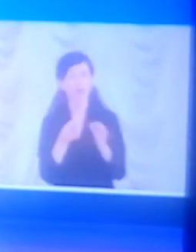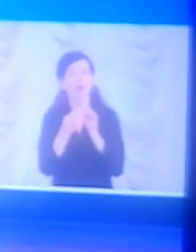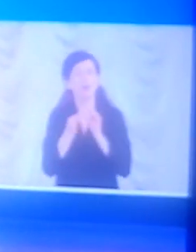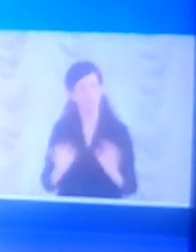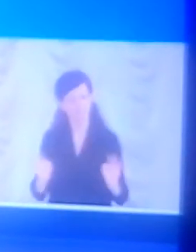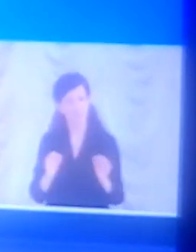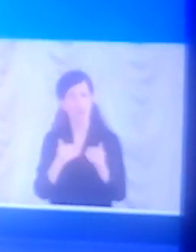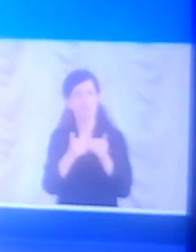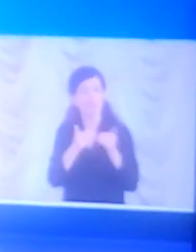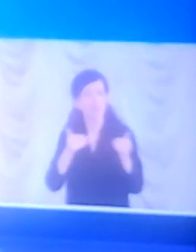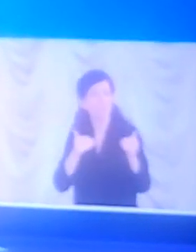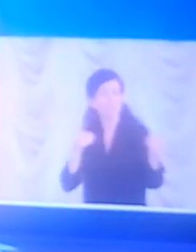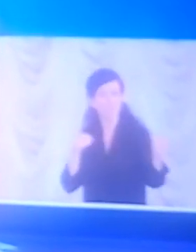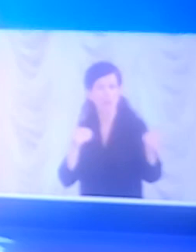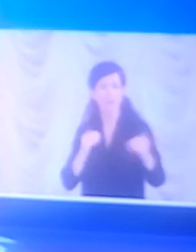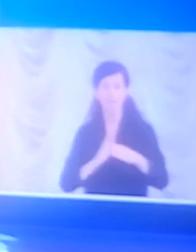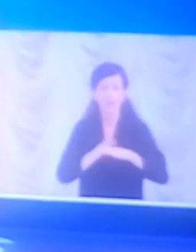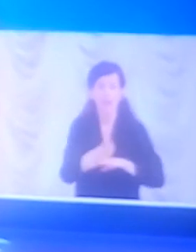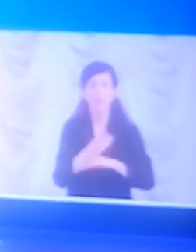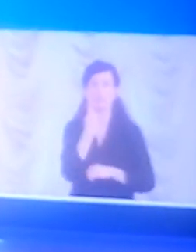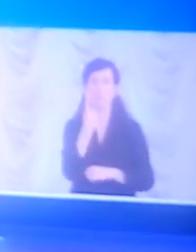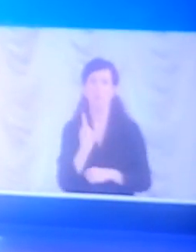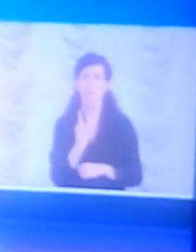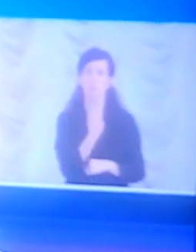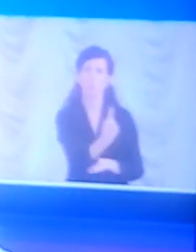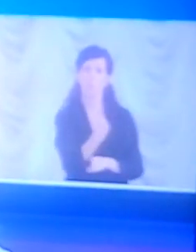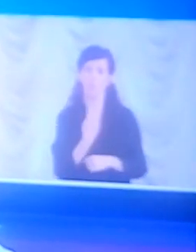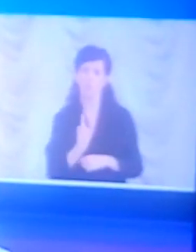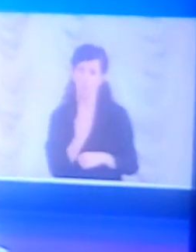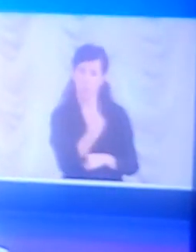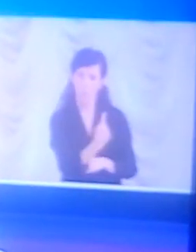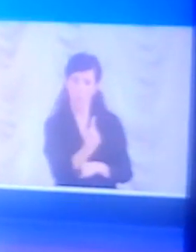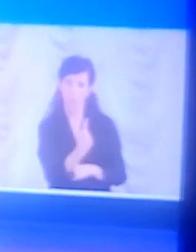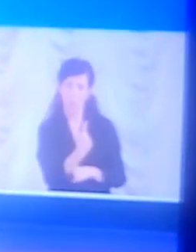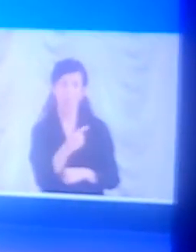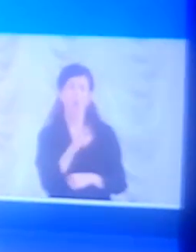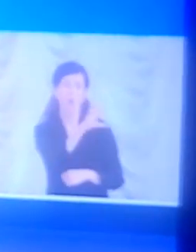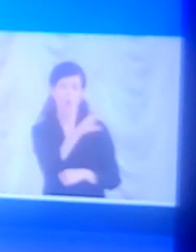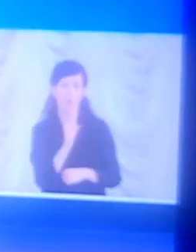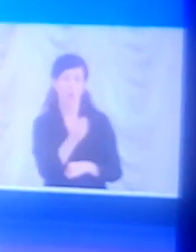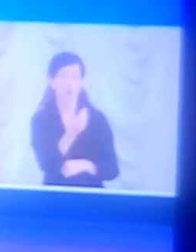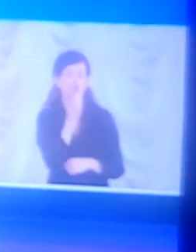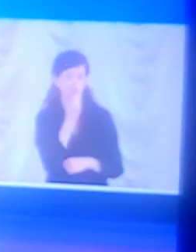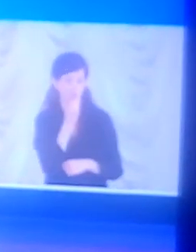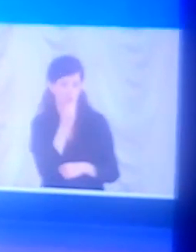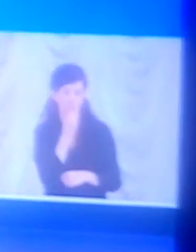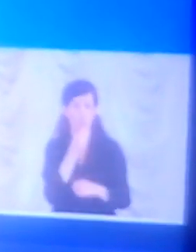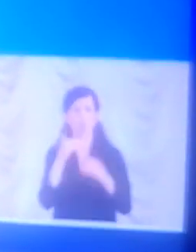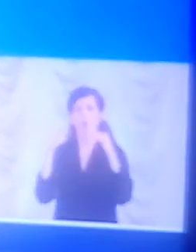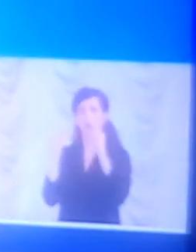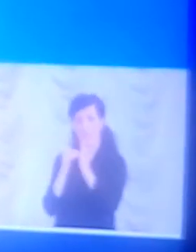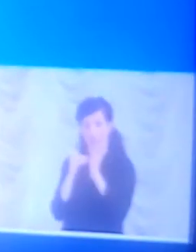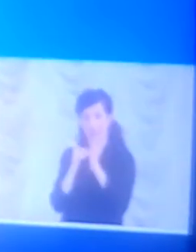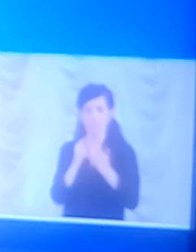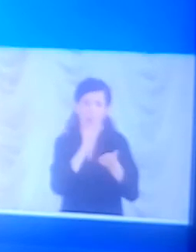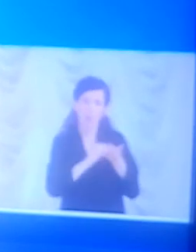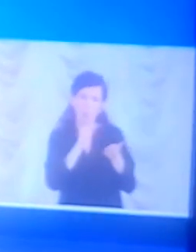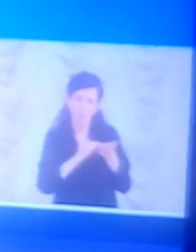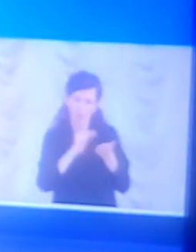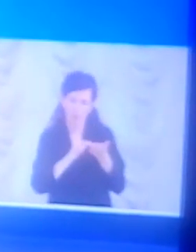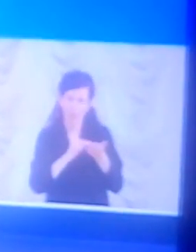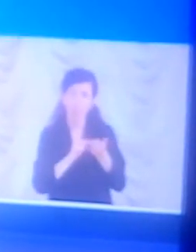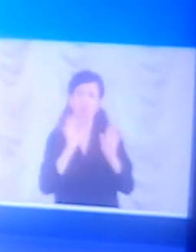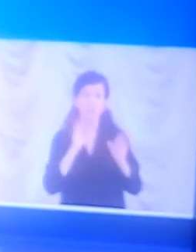le distanze. Si entrerà una alla volta e il cibo si consumerà a casa, in ufficio, dove è consentito, ma